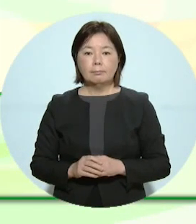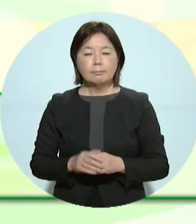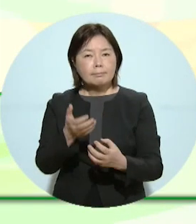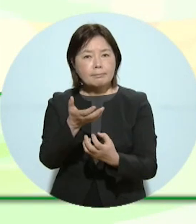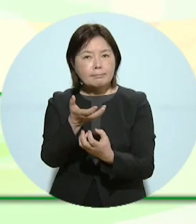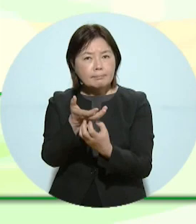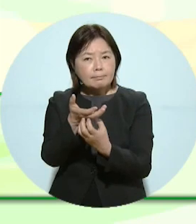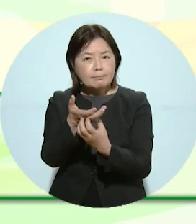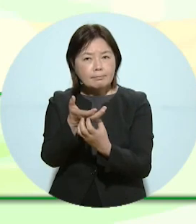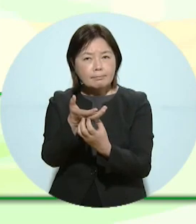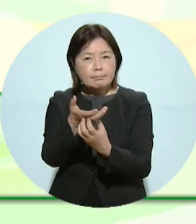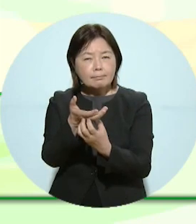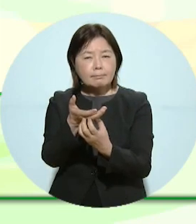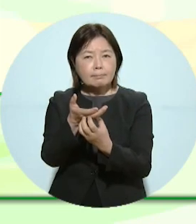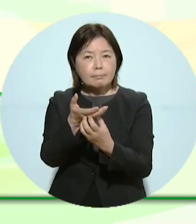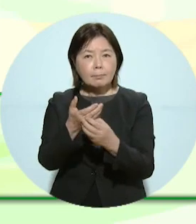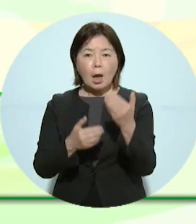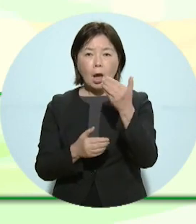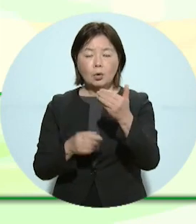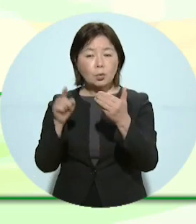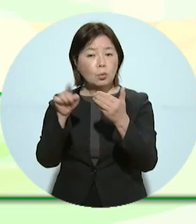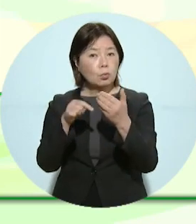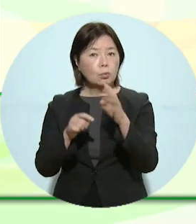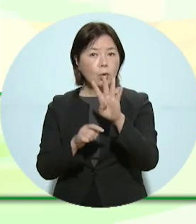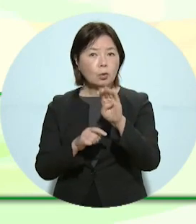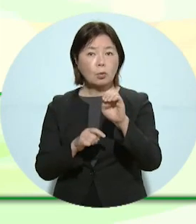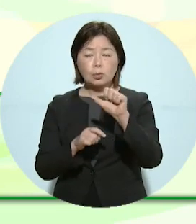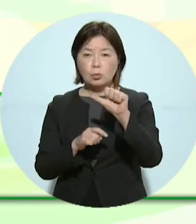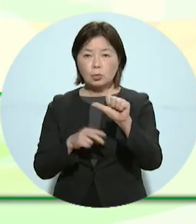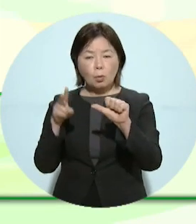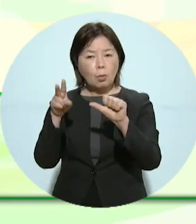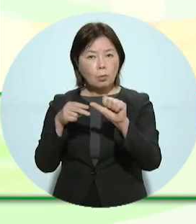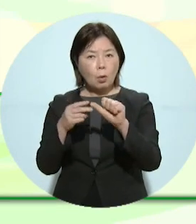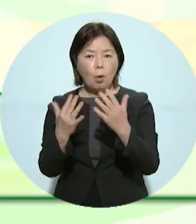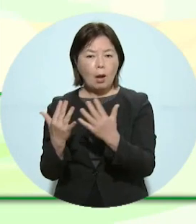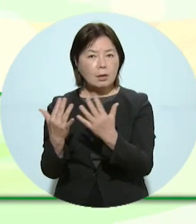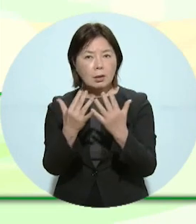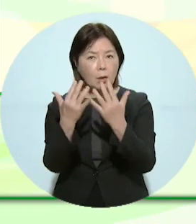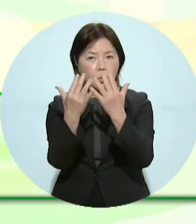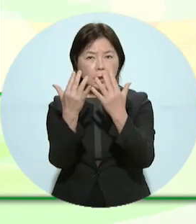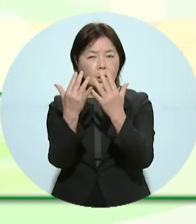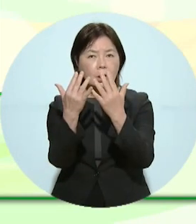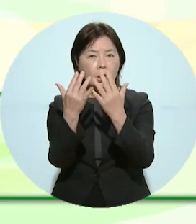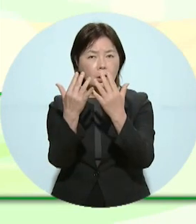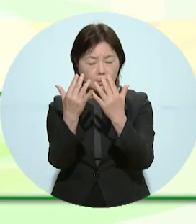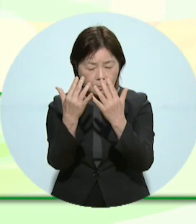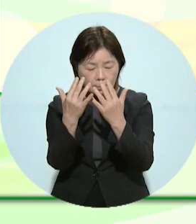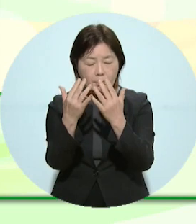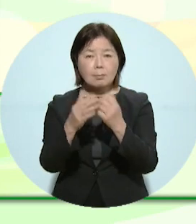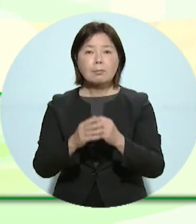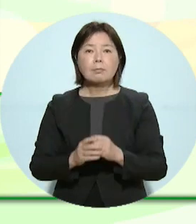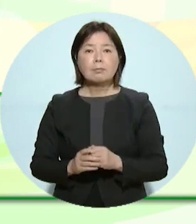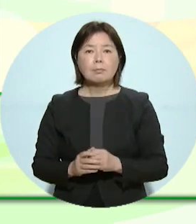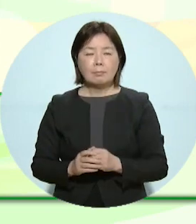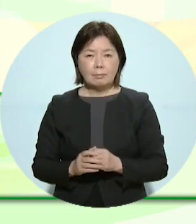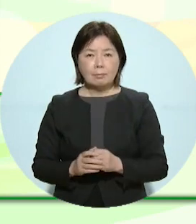加熱開始から9分45秒後に煙が発生し、